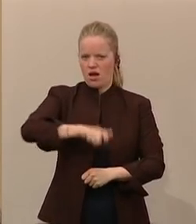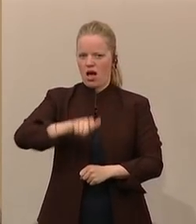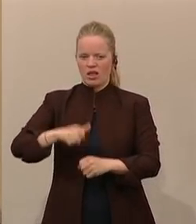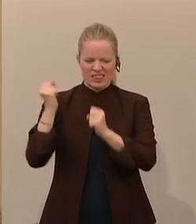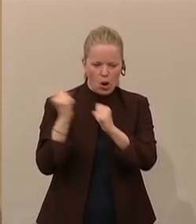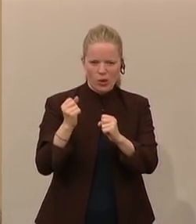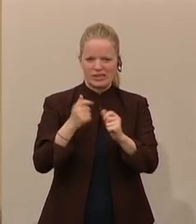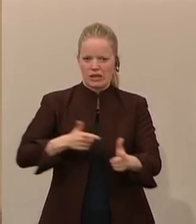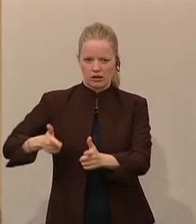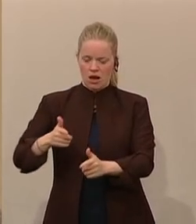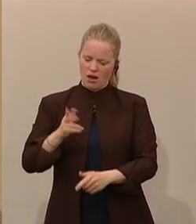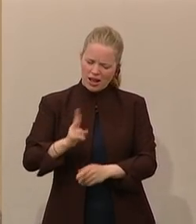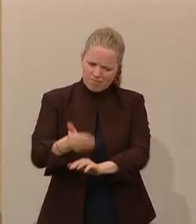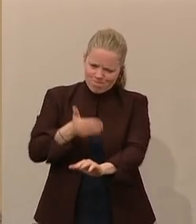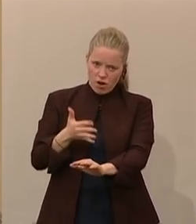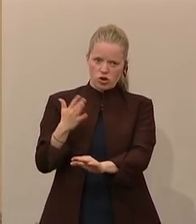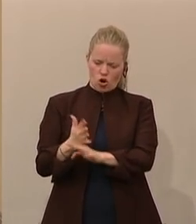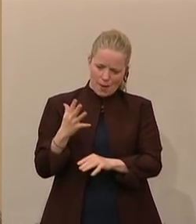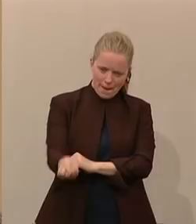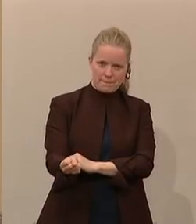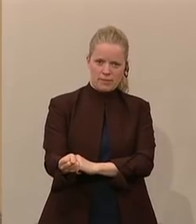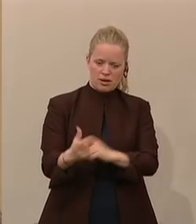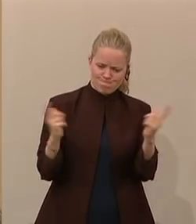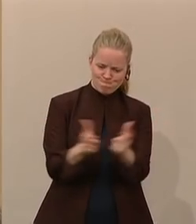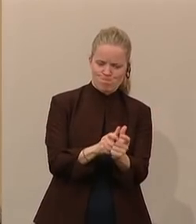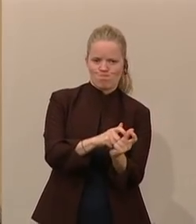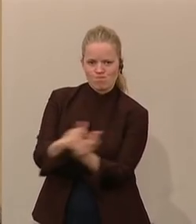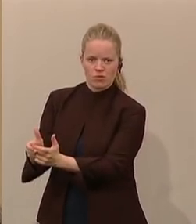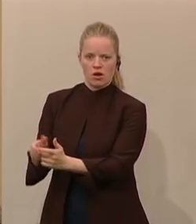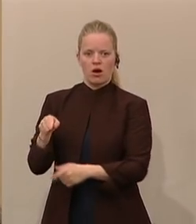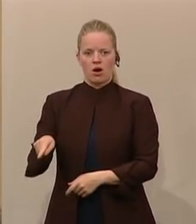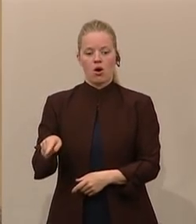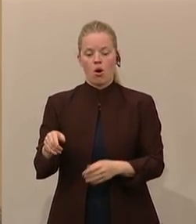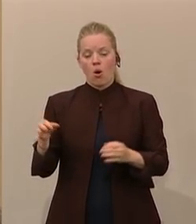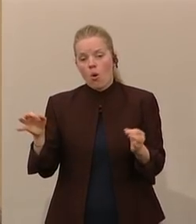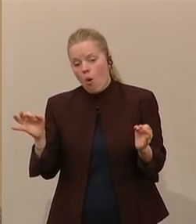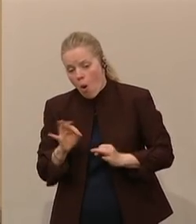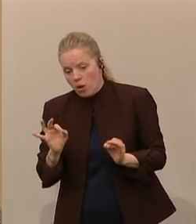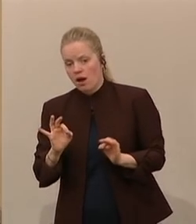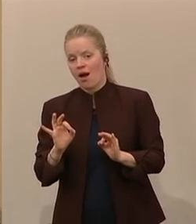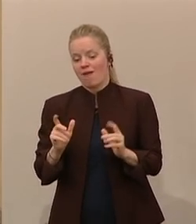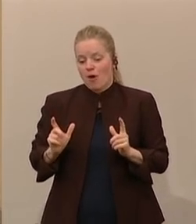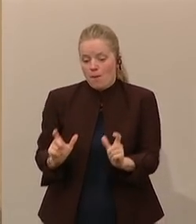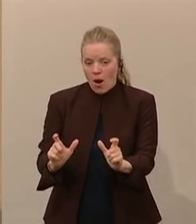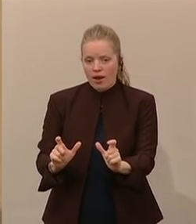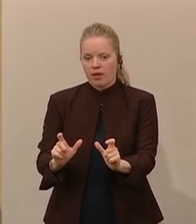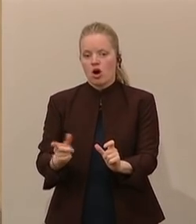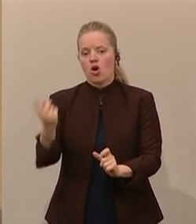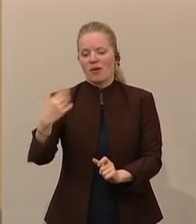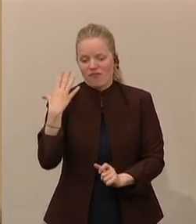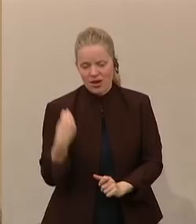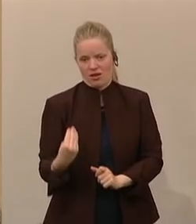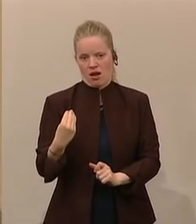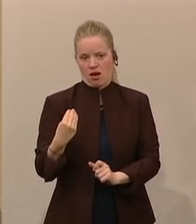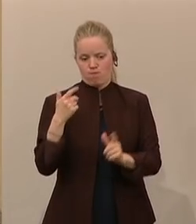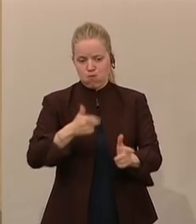im Vorhinein aus dem Verkehr zieht oder verhindert, dass sie zu Serientätern werden. Und das kann Menschenleben